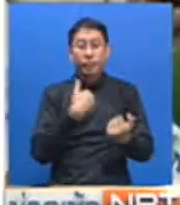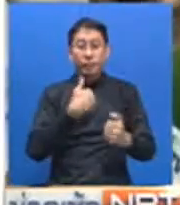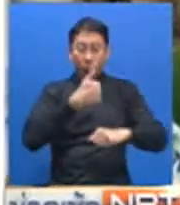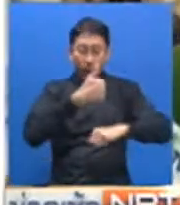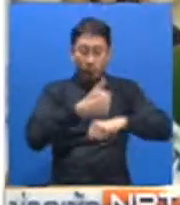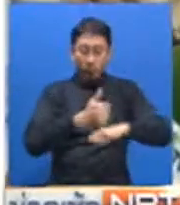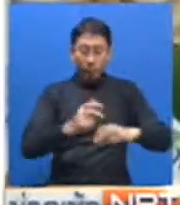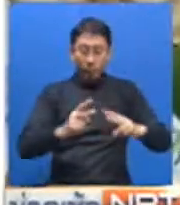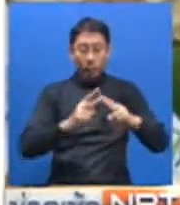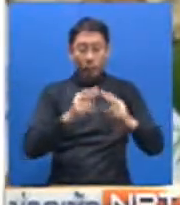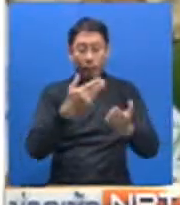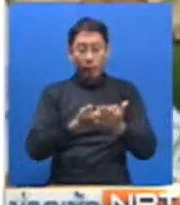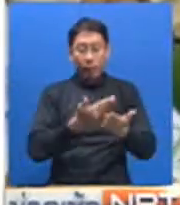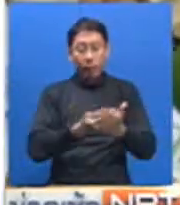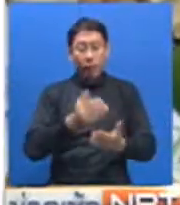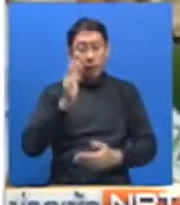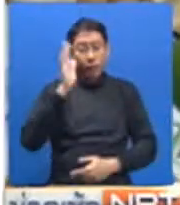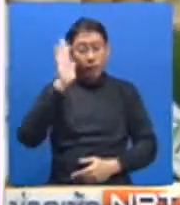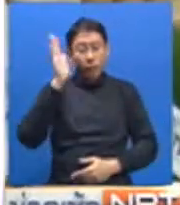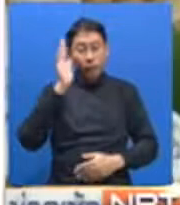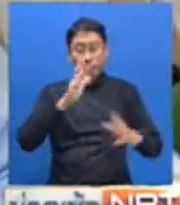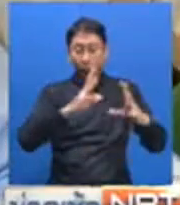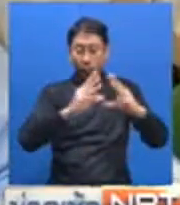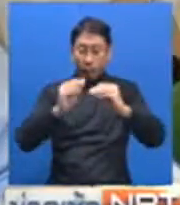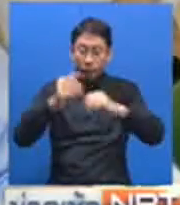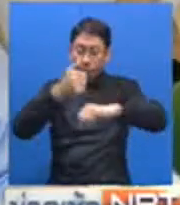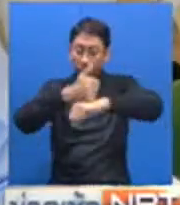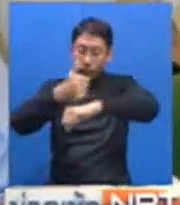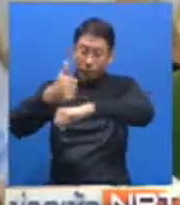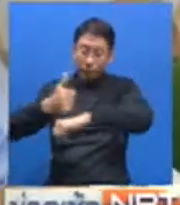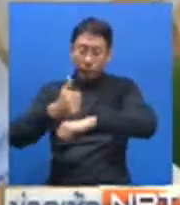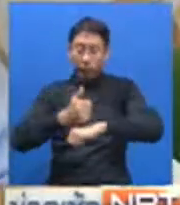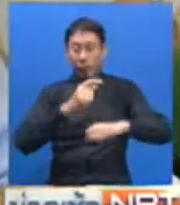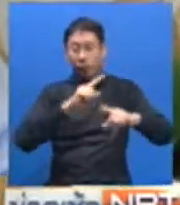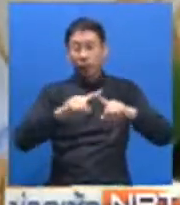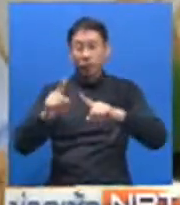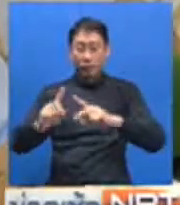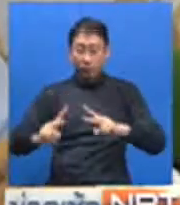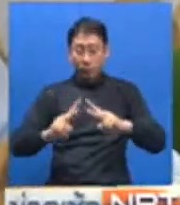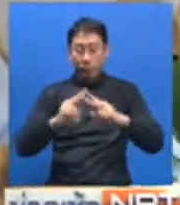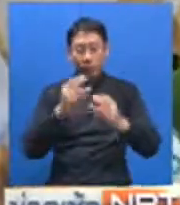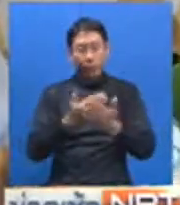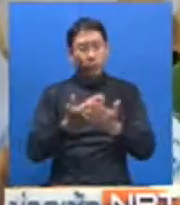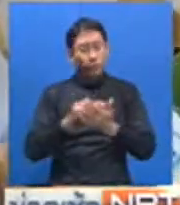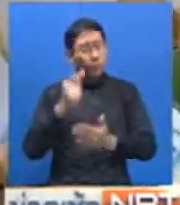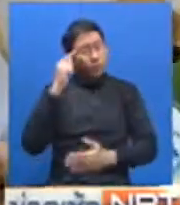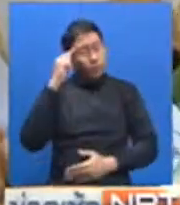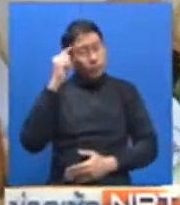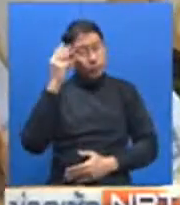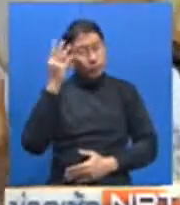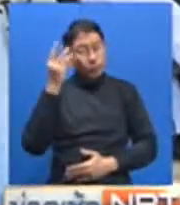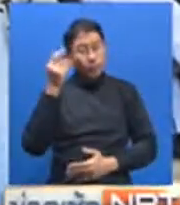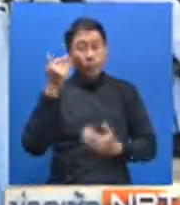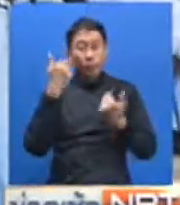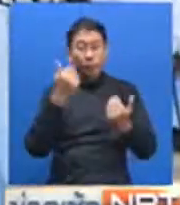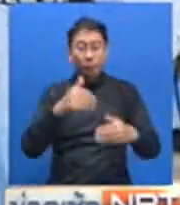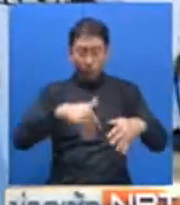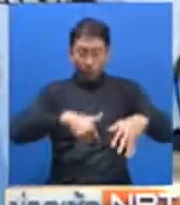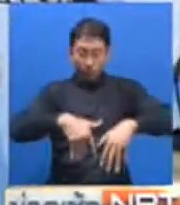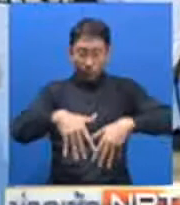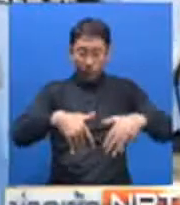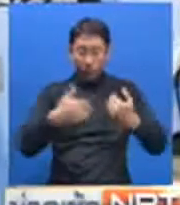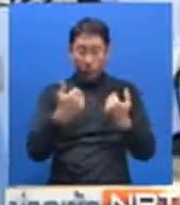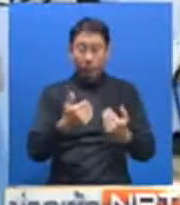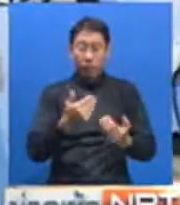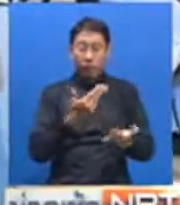กระทรวงการคลังเปิดเผยภายหลังการประชุมร่วมกับผู้บริหารระดับสูงว่ากระทรวงการคลังมีแนวคิดที่จะให้ประชาชน